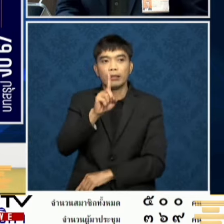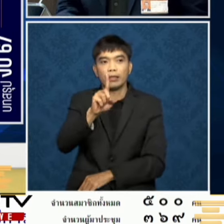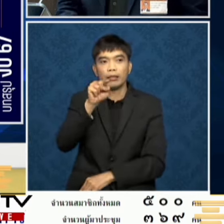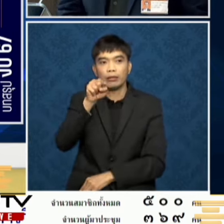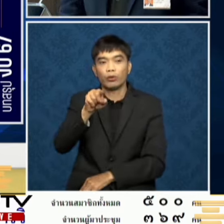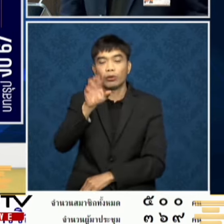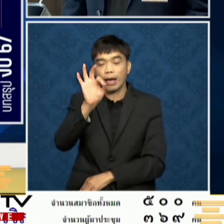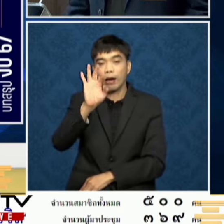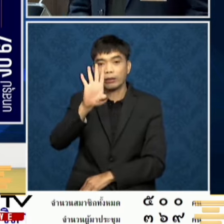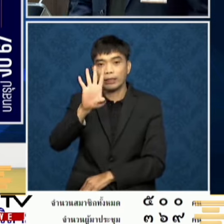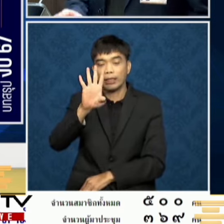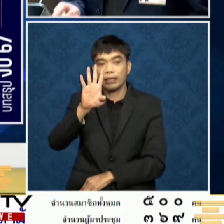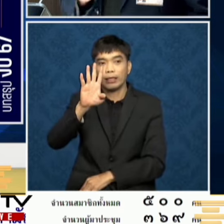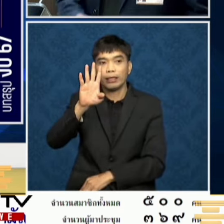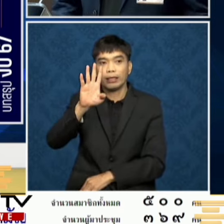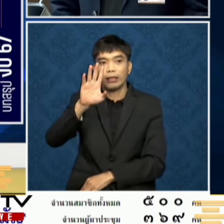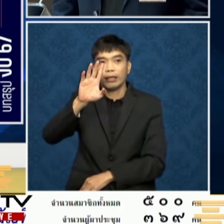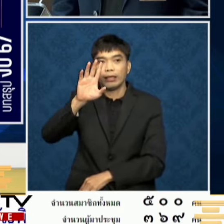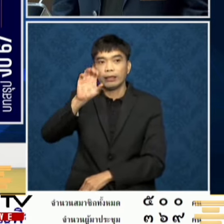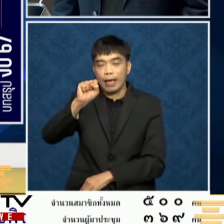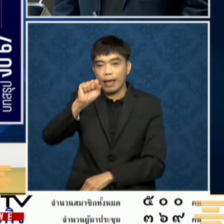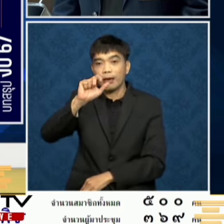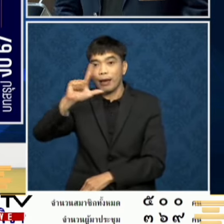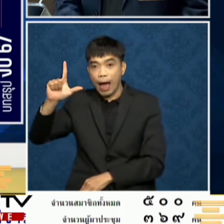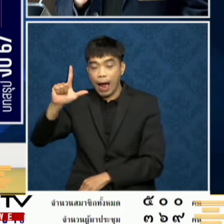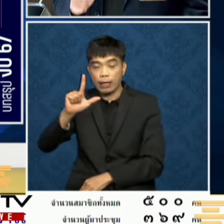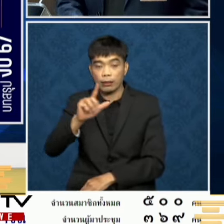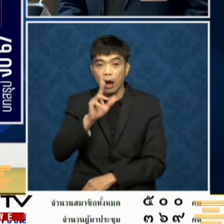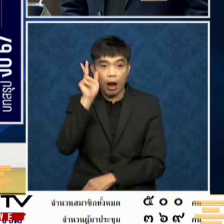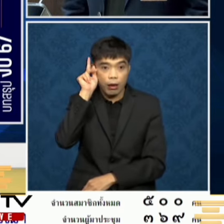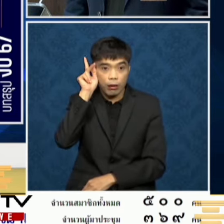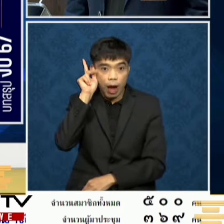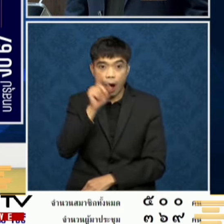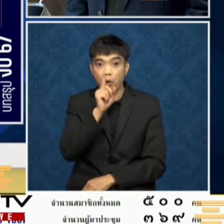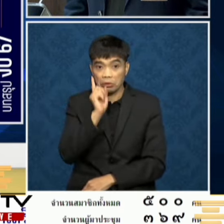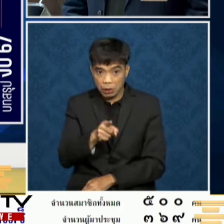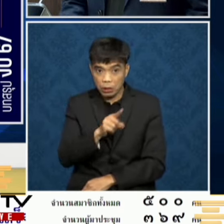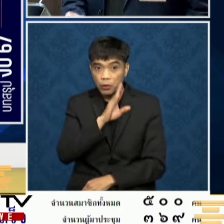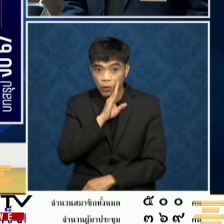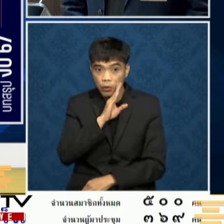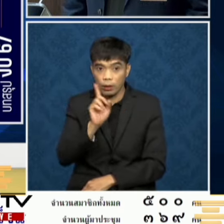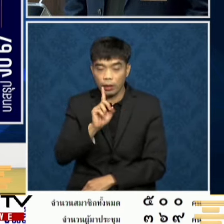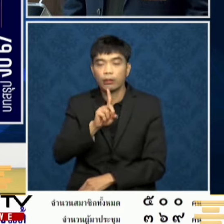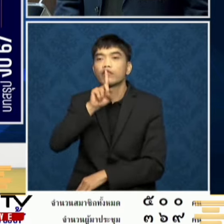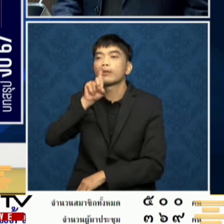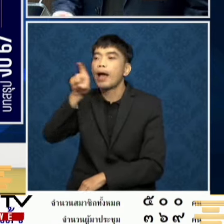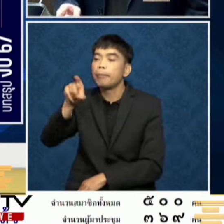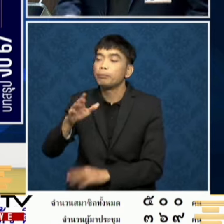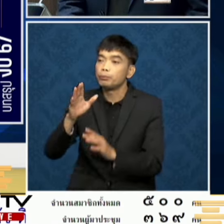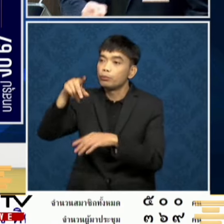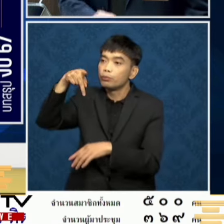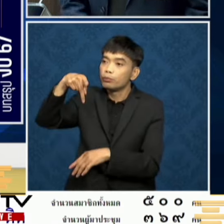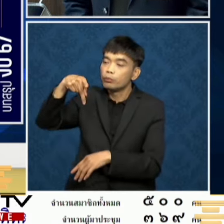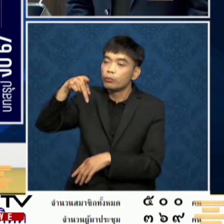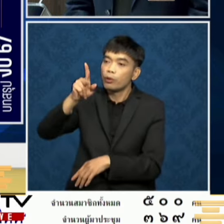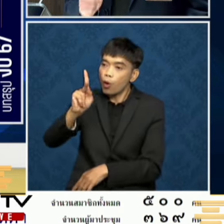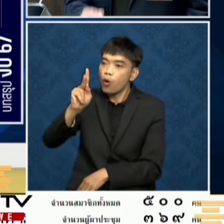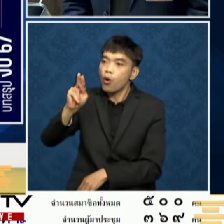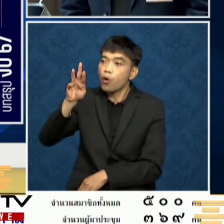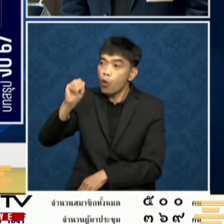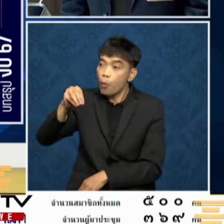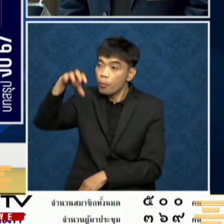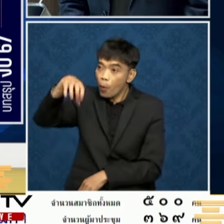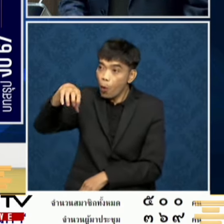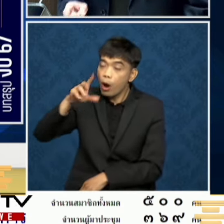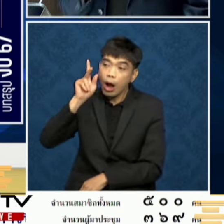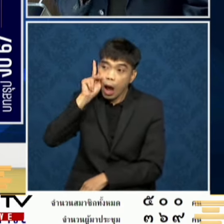าทจริงหรือไม่ใช่หรือมั่วตรวจสอบไปที่กรมประชาสัมพันธ์ครับชี้แจงว่าข้อมูลดังกล่าวเป็นข่าวจริ